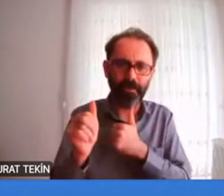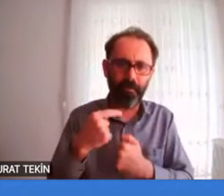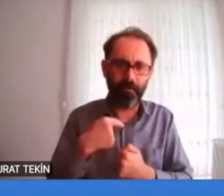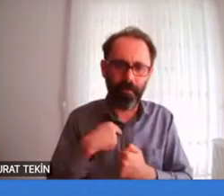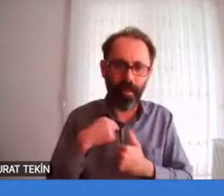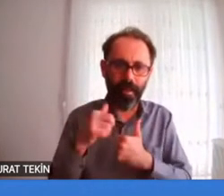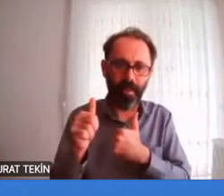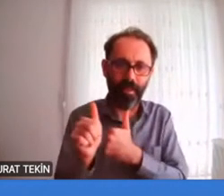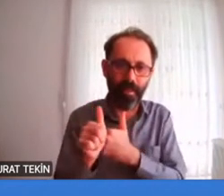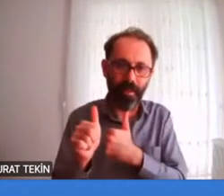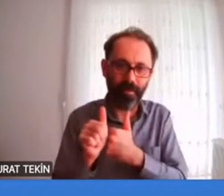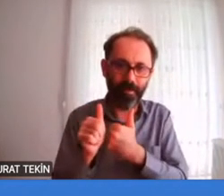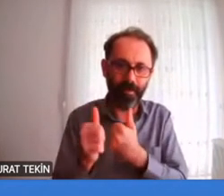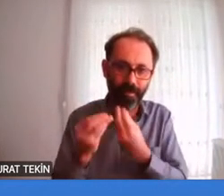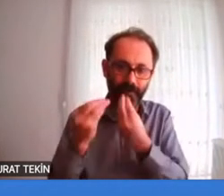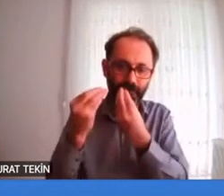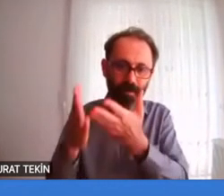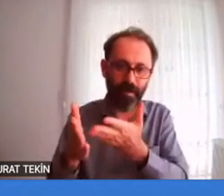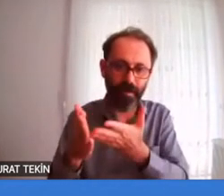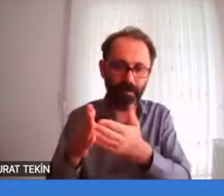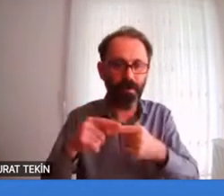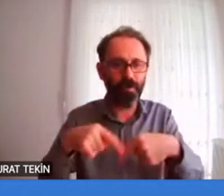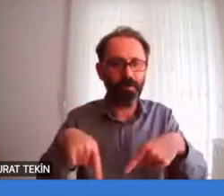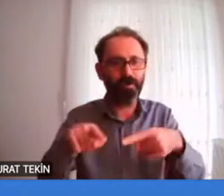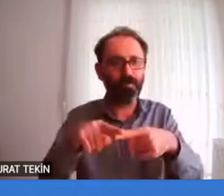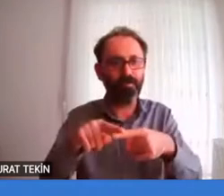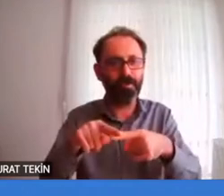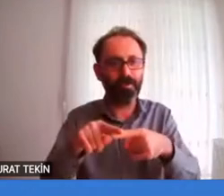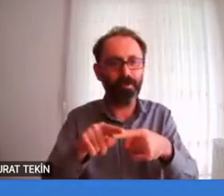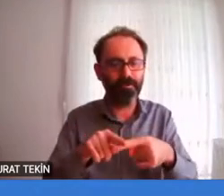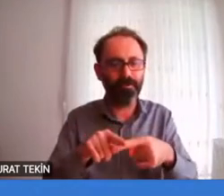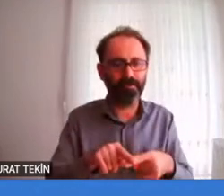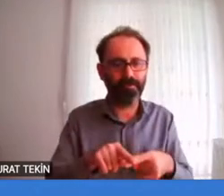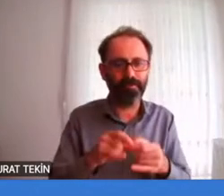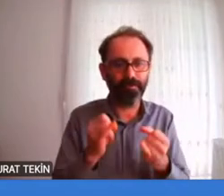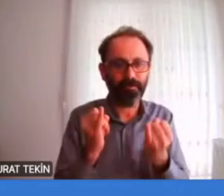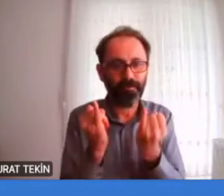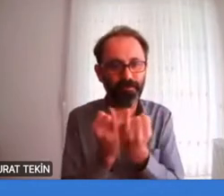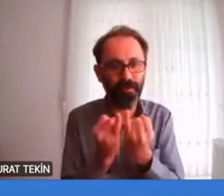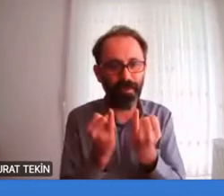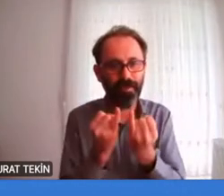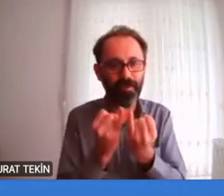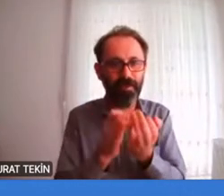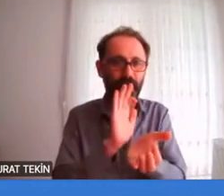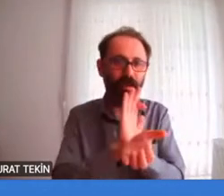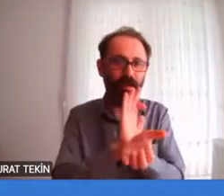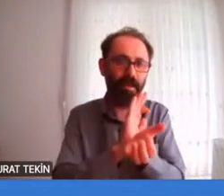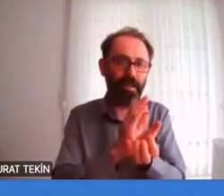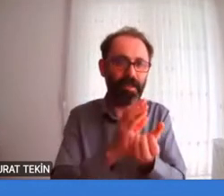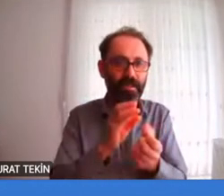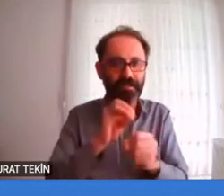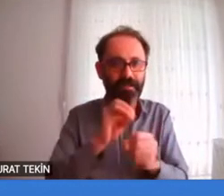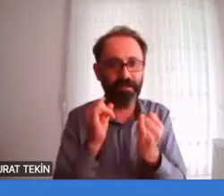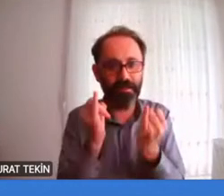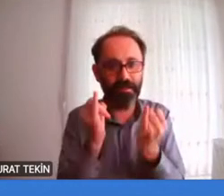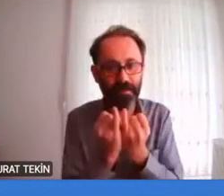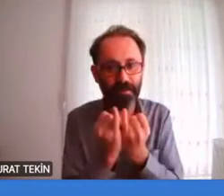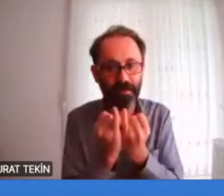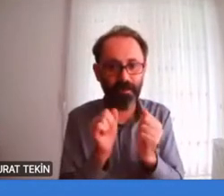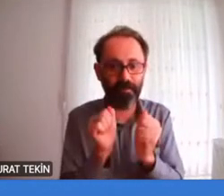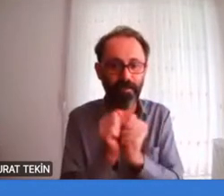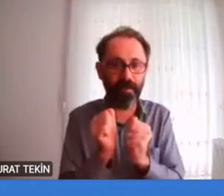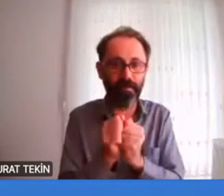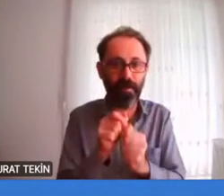spora teşvik ediyordu. Benim bütün kardeşlerim spordan geldiler. Ben kardeşimle birlikte oynuyorum şimdi.